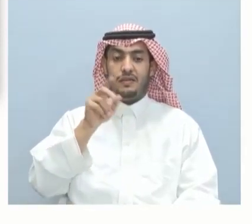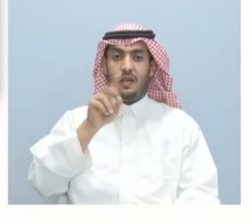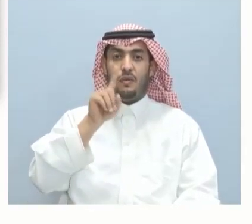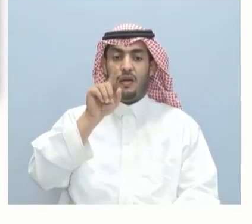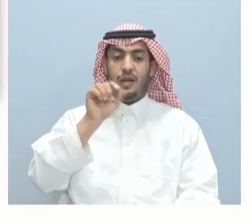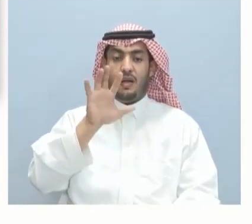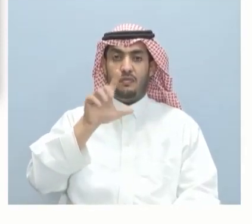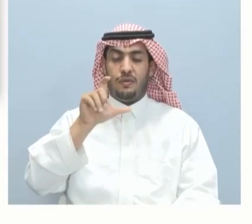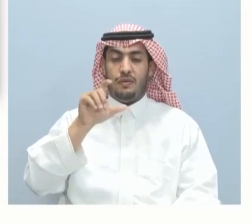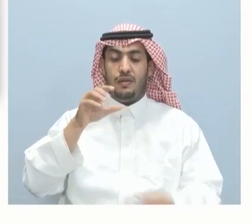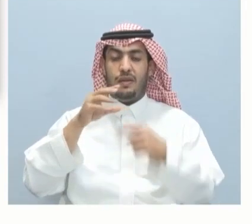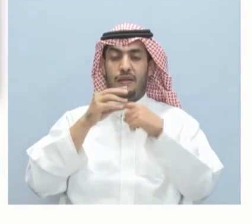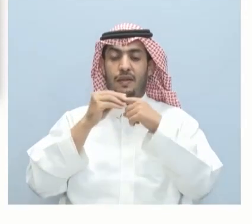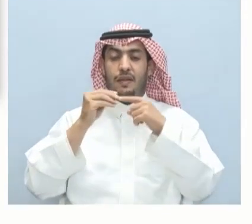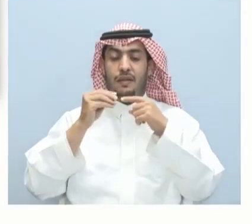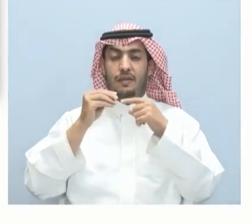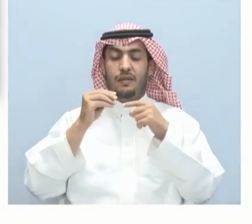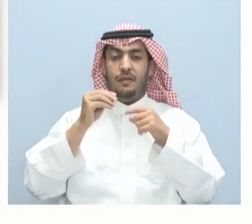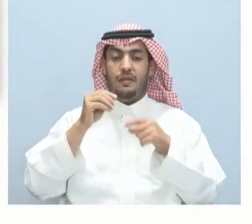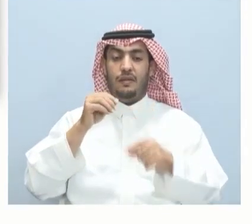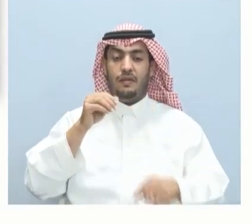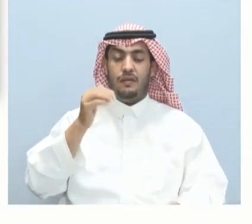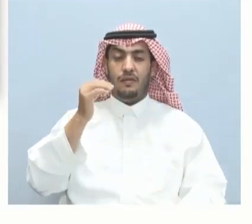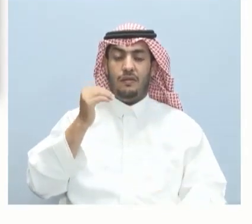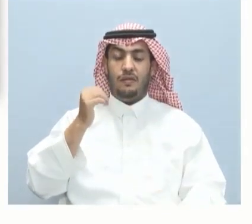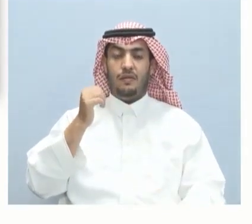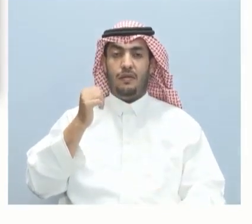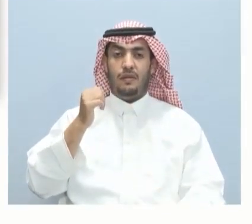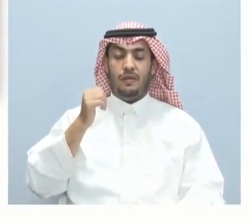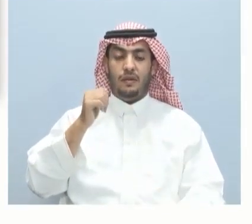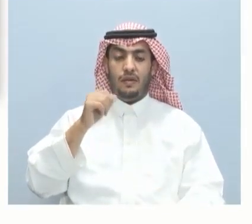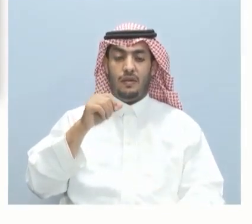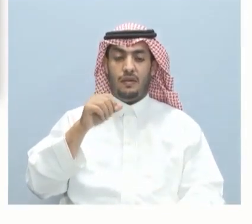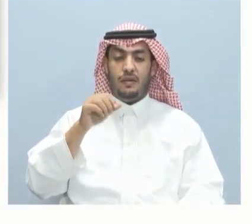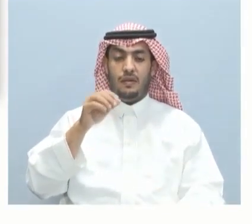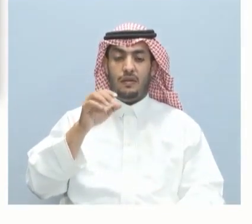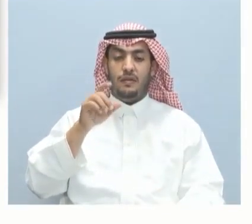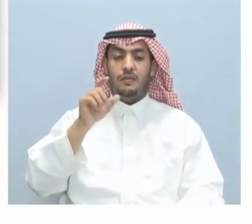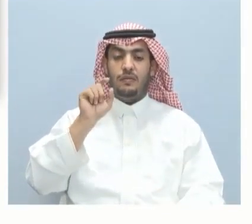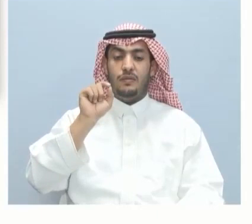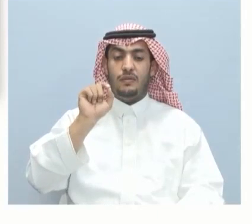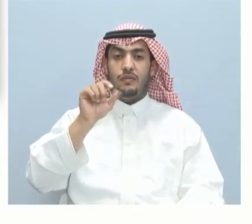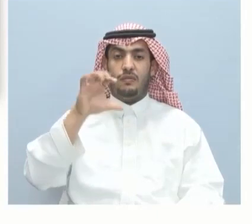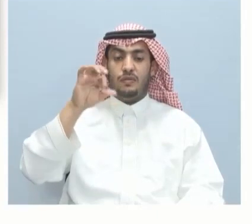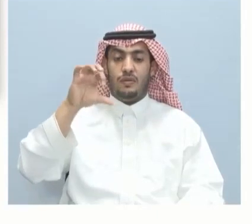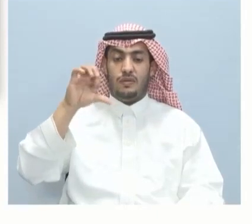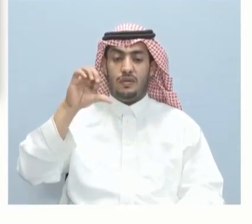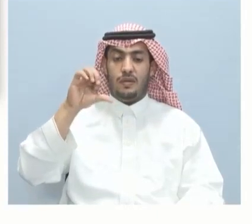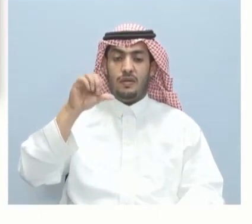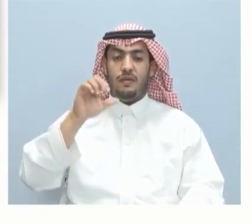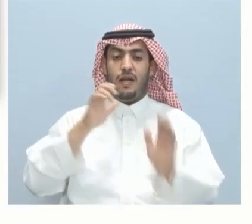1.75 مطروحه منها ار ال طيب احنا جبنا ار ال كم الار ال ب99